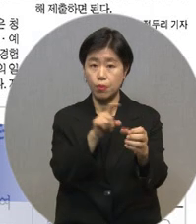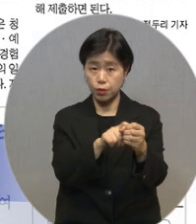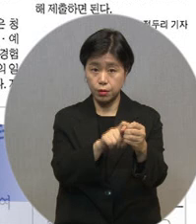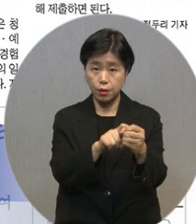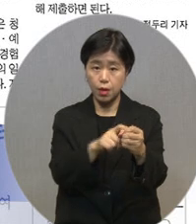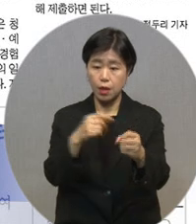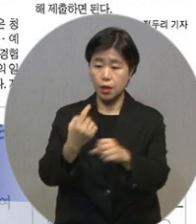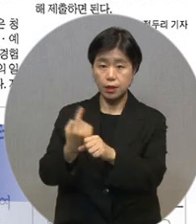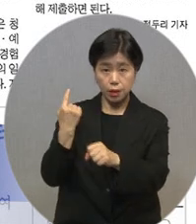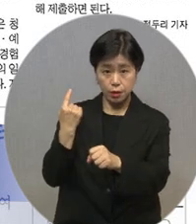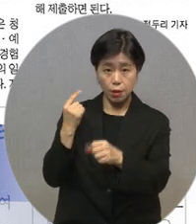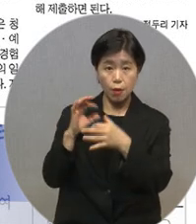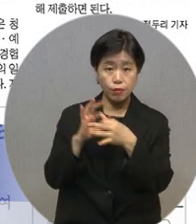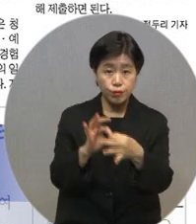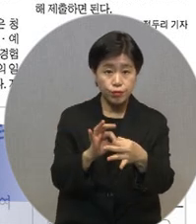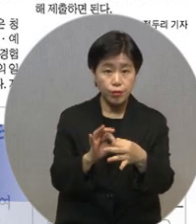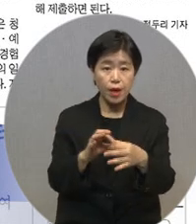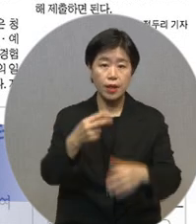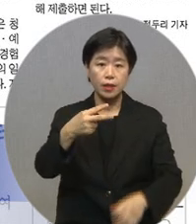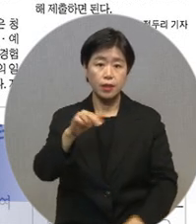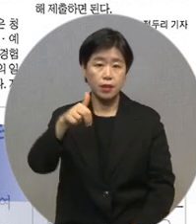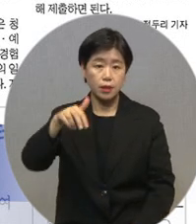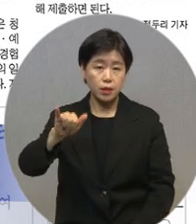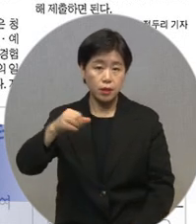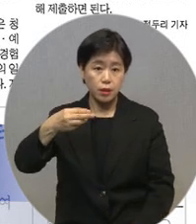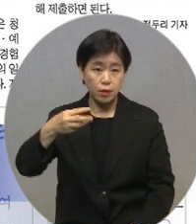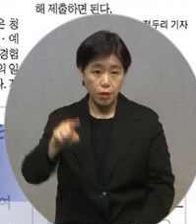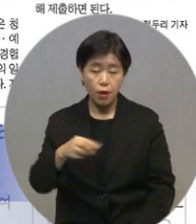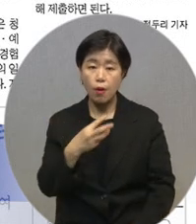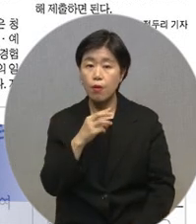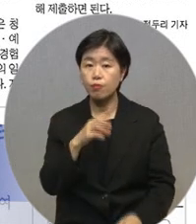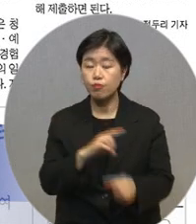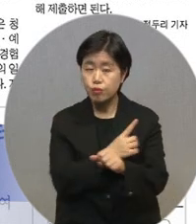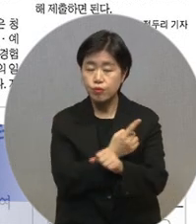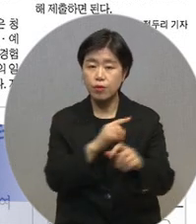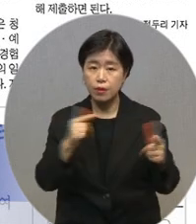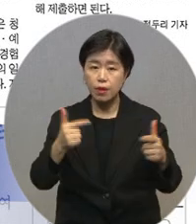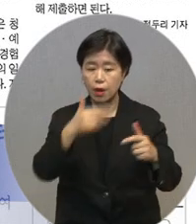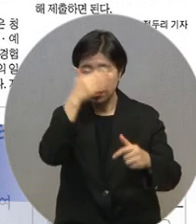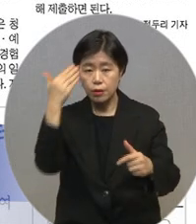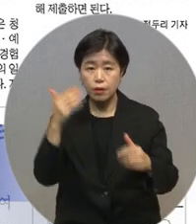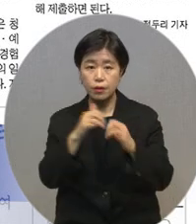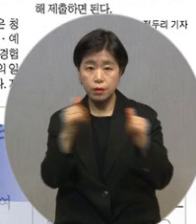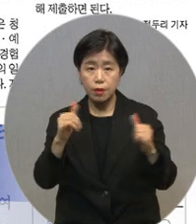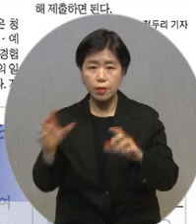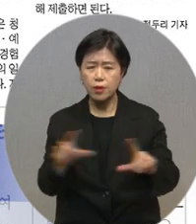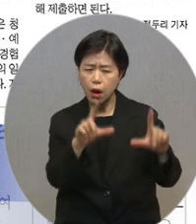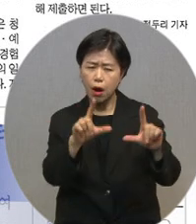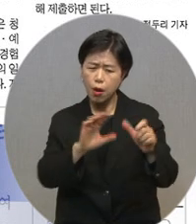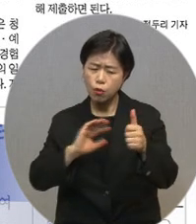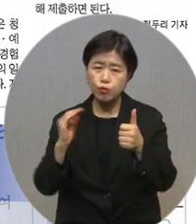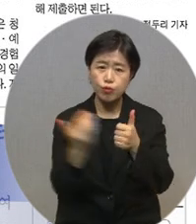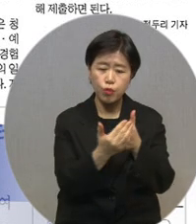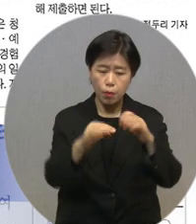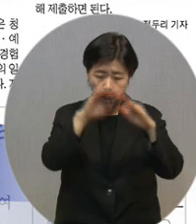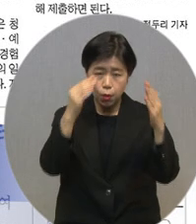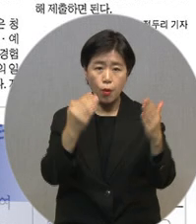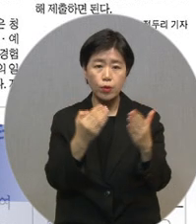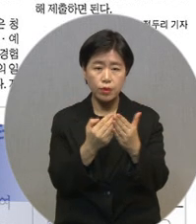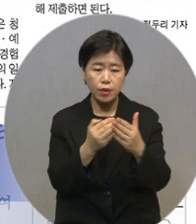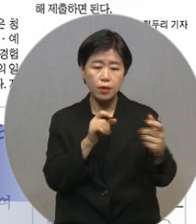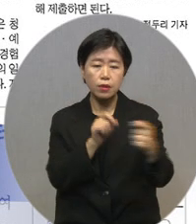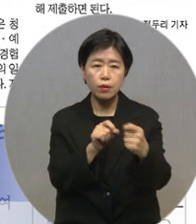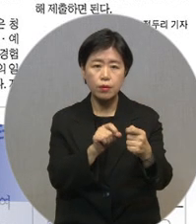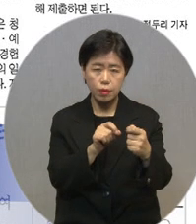기술뿐만 아니라 교육 이동 정책 등 청년의 삶을 둘러싼 모든 분야의 접근권 보장에 대한 해답을